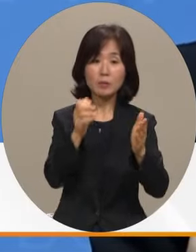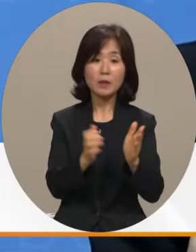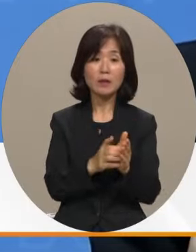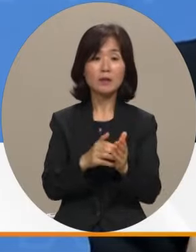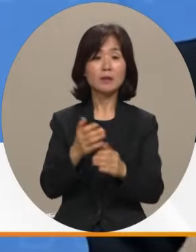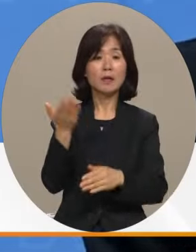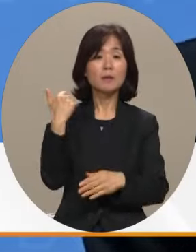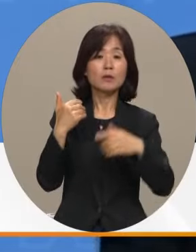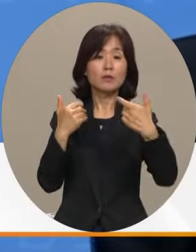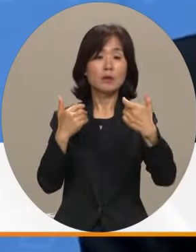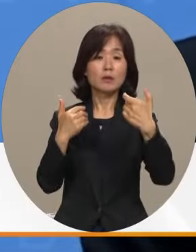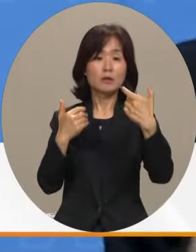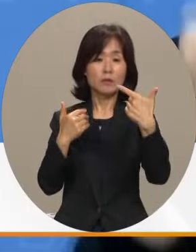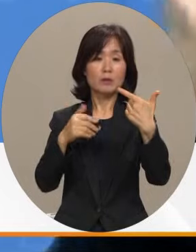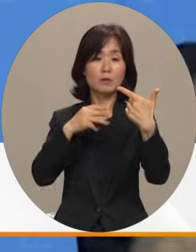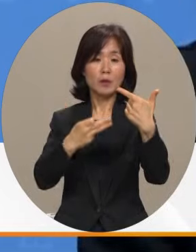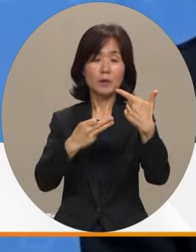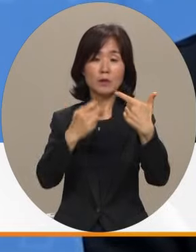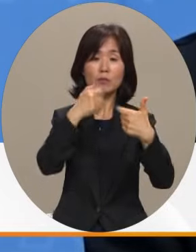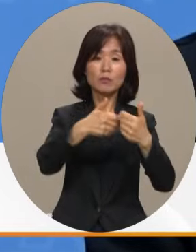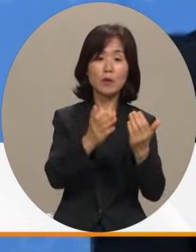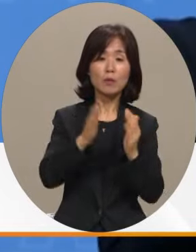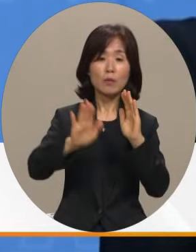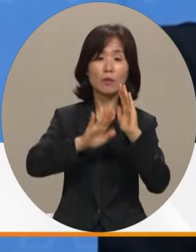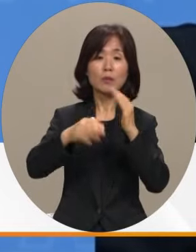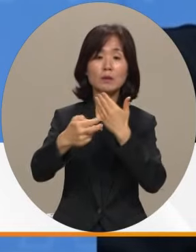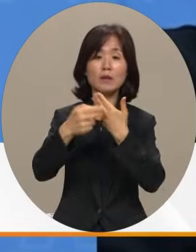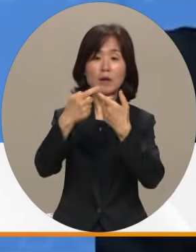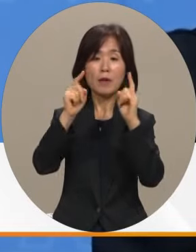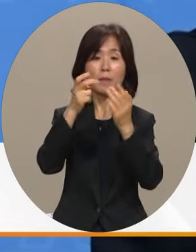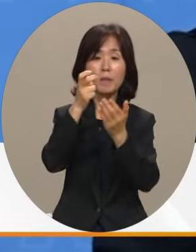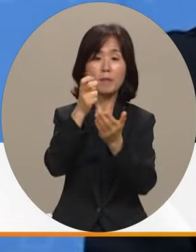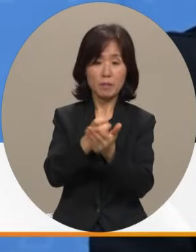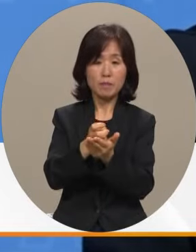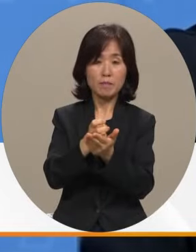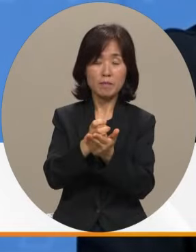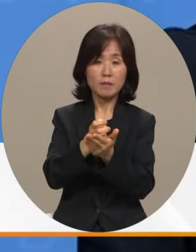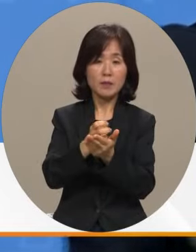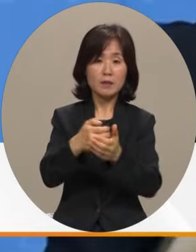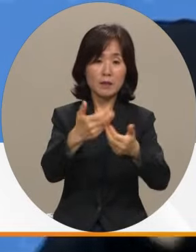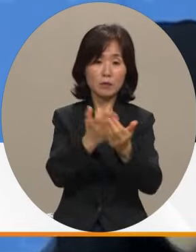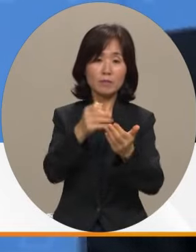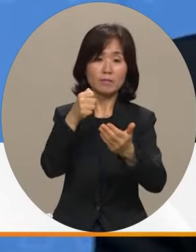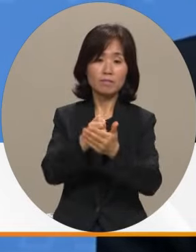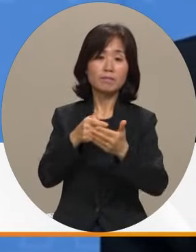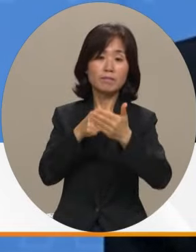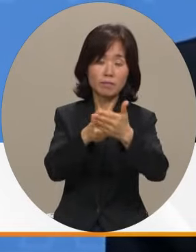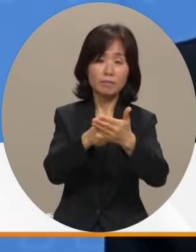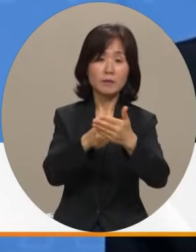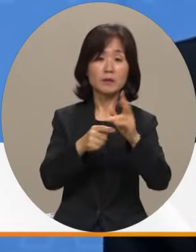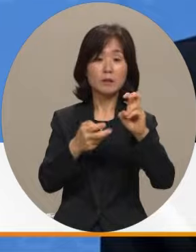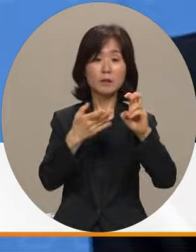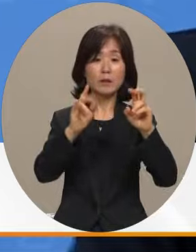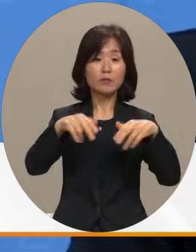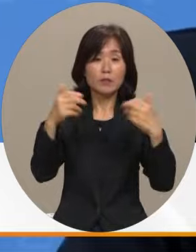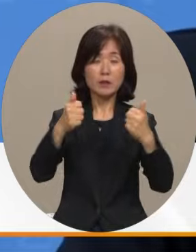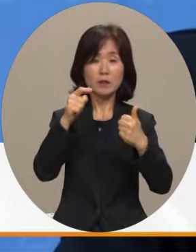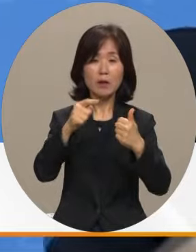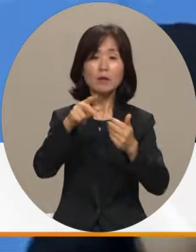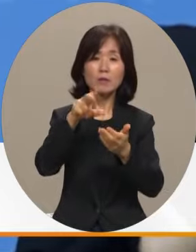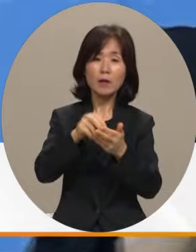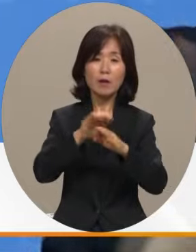당론 추진을 발표했습니다. 22대 국회에서는 이 오랜 과제를 반드시 풀어내고 해결해야 한다는 결기로 이